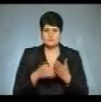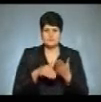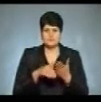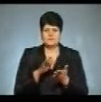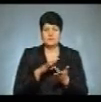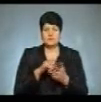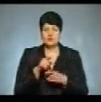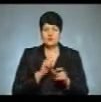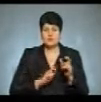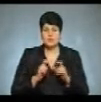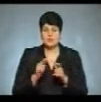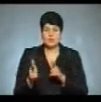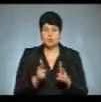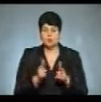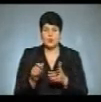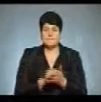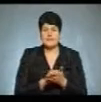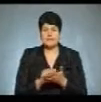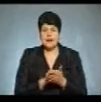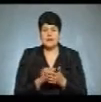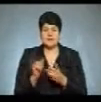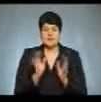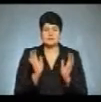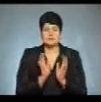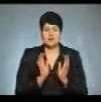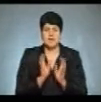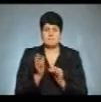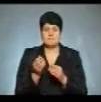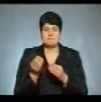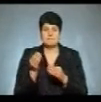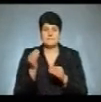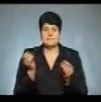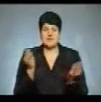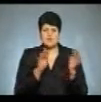студенти готують матеріали та зберігають маскувальні сітки.